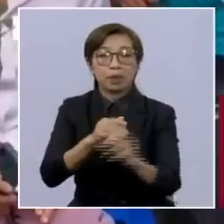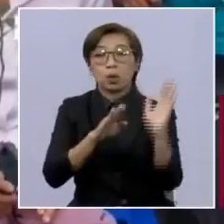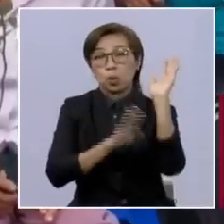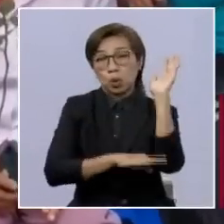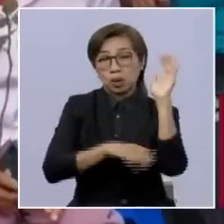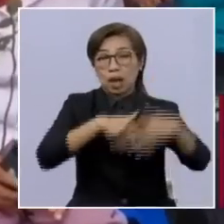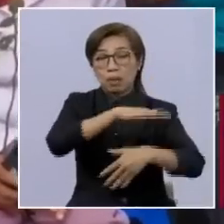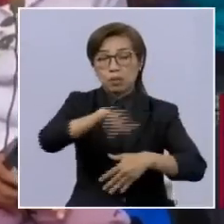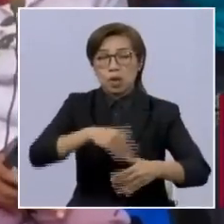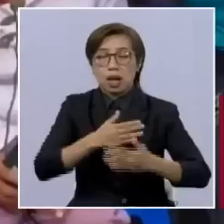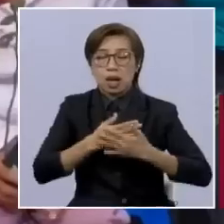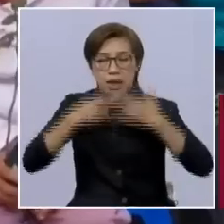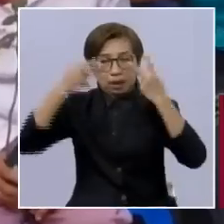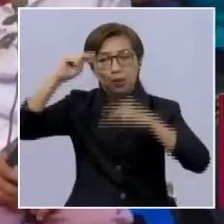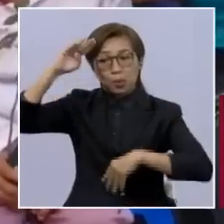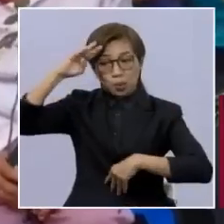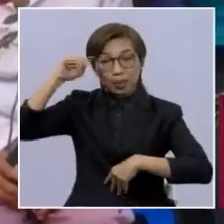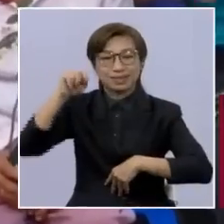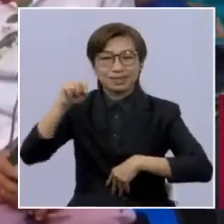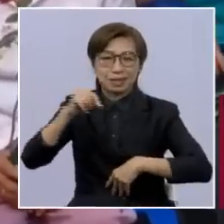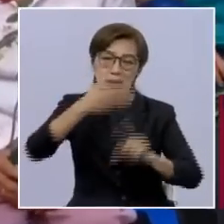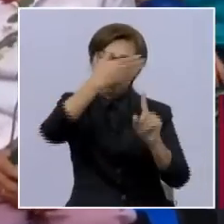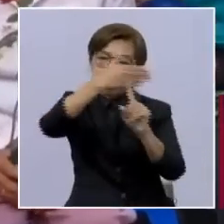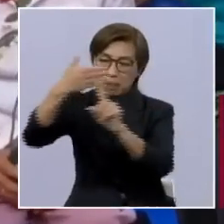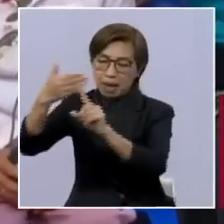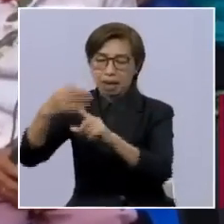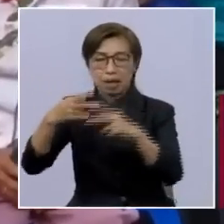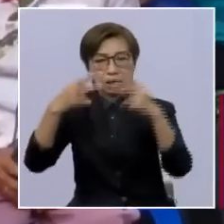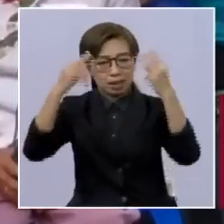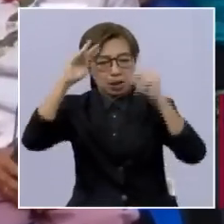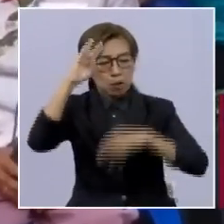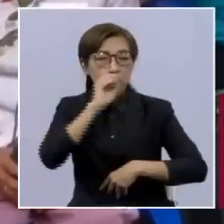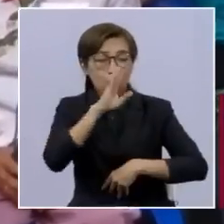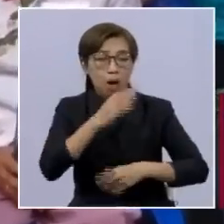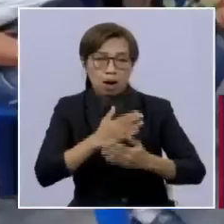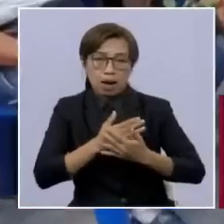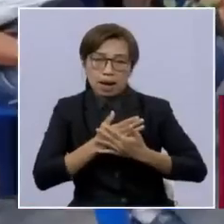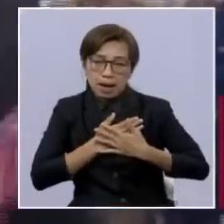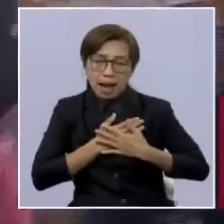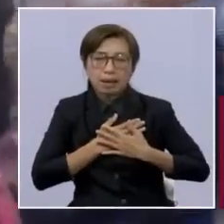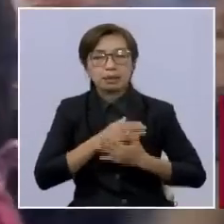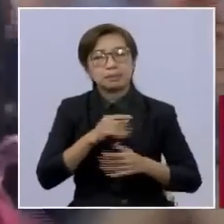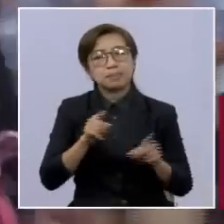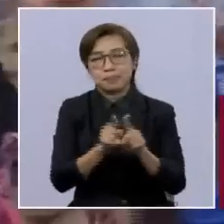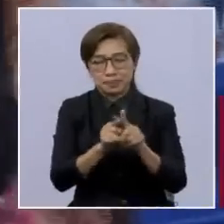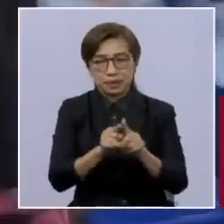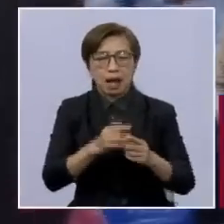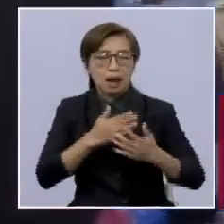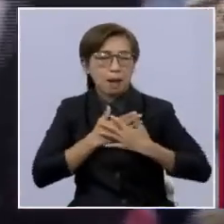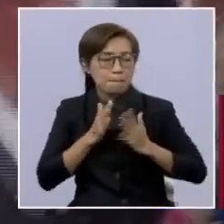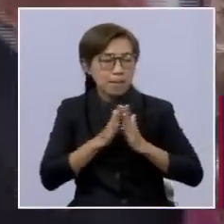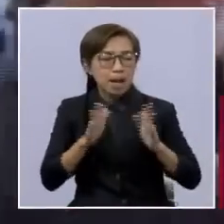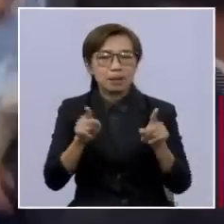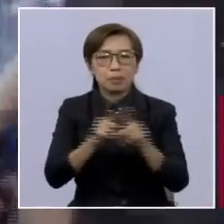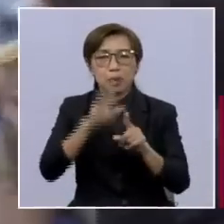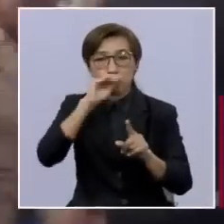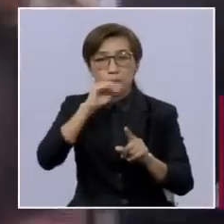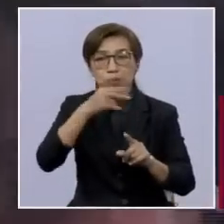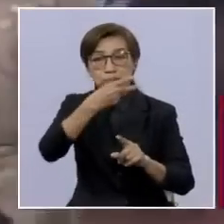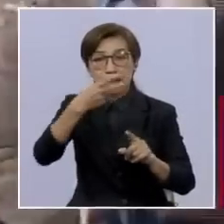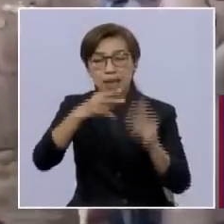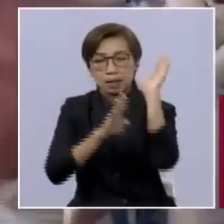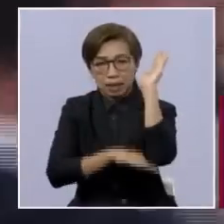ทธ์เนี่ยนะฮะบิ๊กตู่เองก็บอกนะรักจังหูก็แบบพยายามจะแหลงใต้เนี่ยนะฮะเด็กๆเองก็มีตะโกนบ